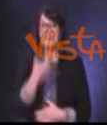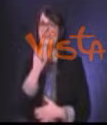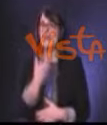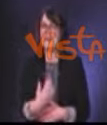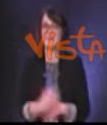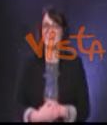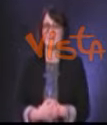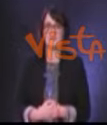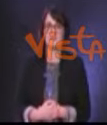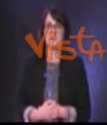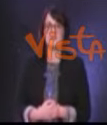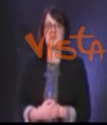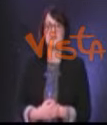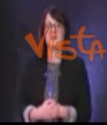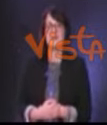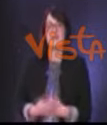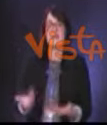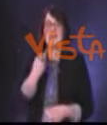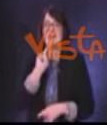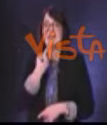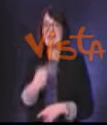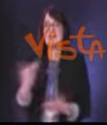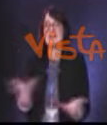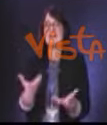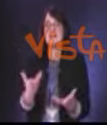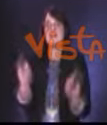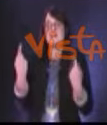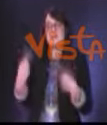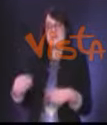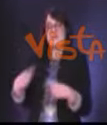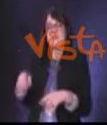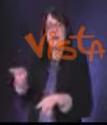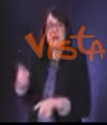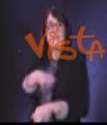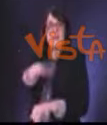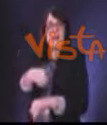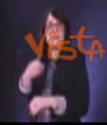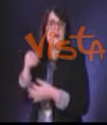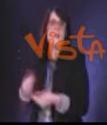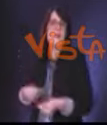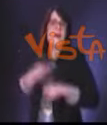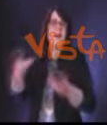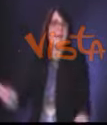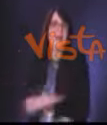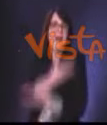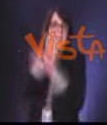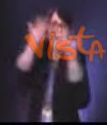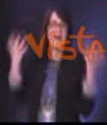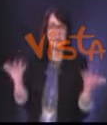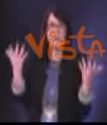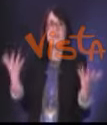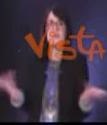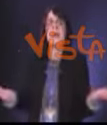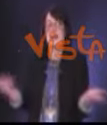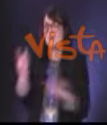Grazie. Che vi devo dire, con questo il ministro ha chiarificato, perché giustamente i giornalisti